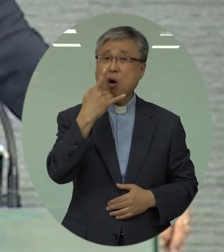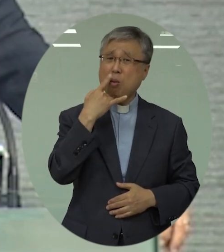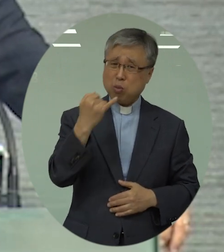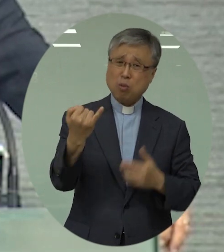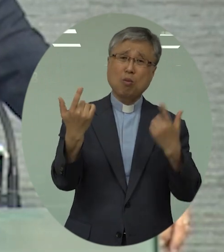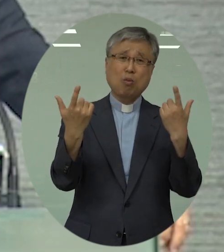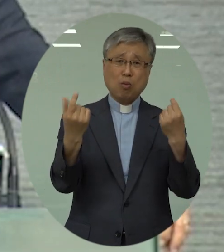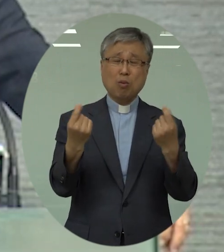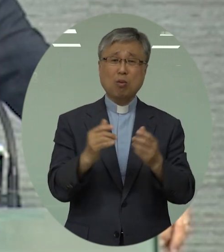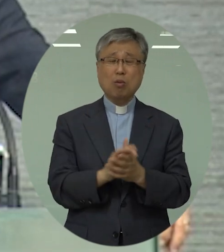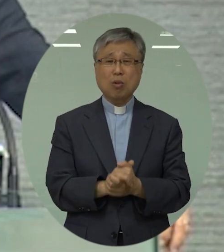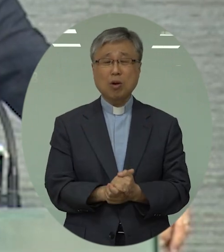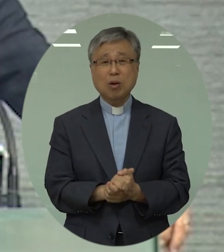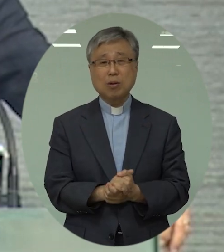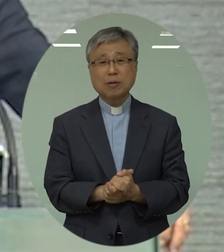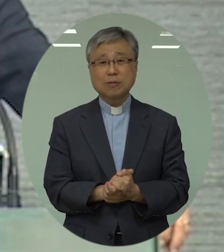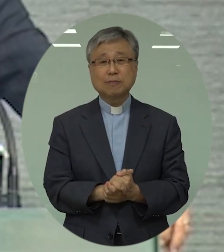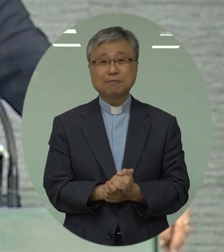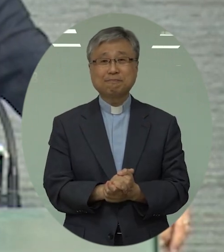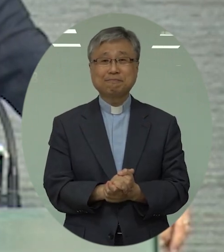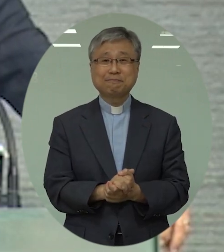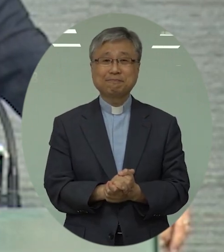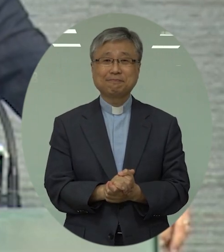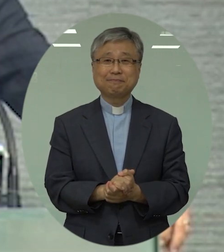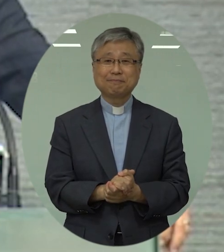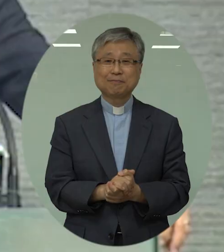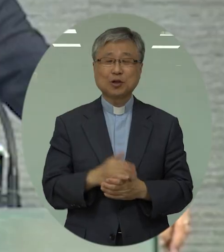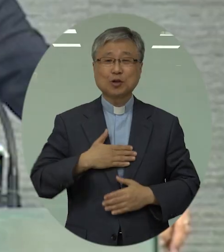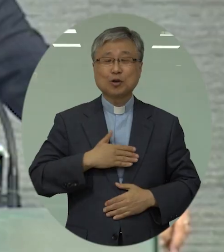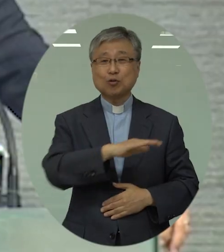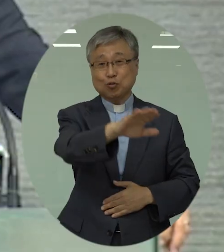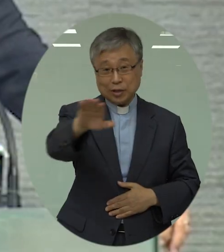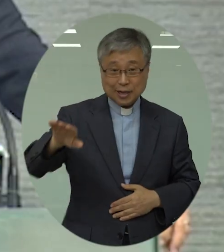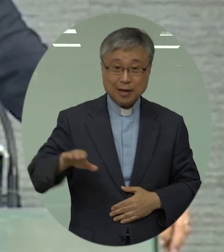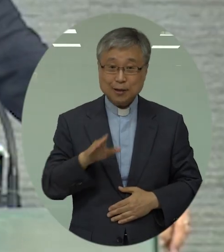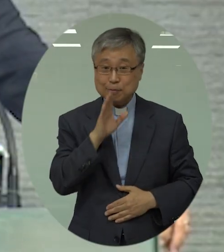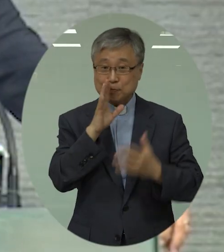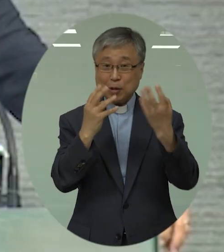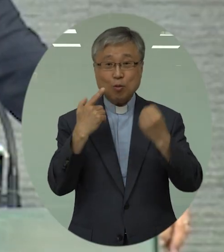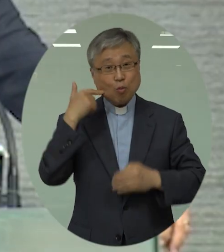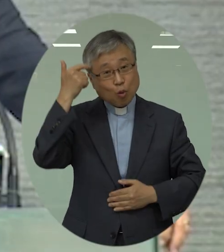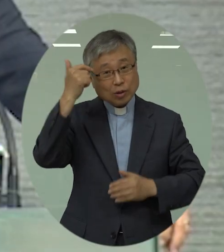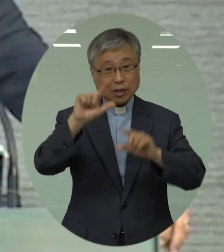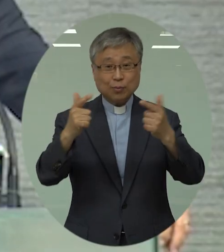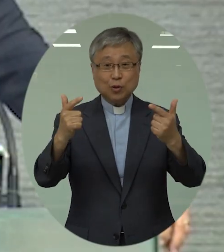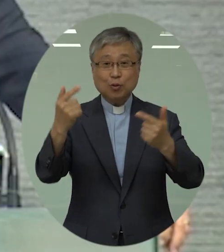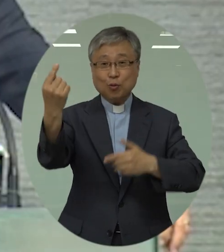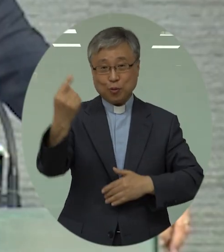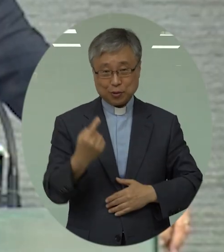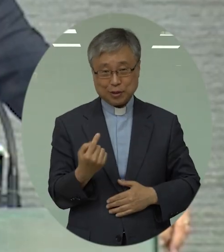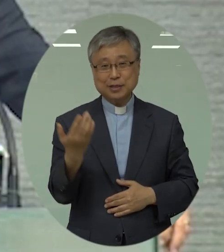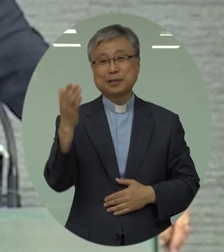어미예요. 네. 저는 우리가 정말 여기 많은 목회자들이 오셨지만,